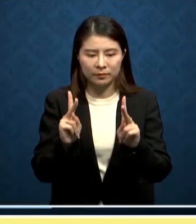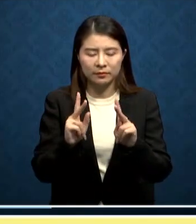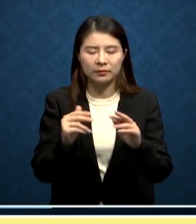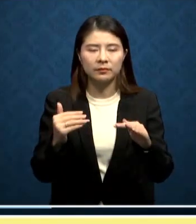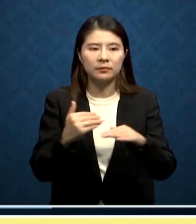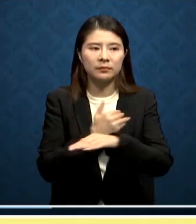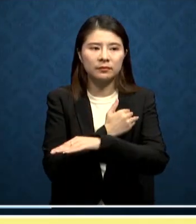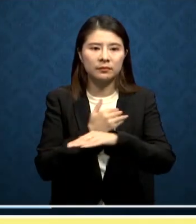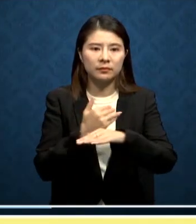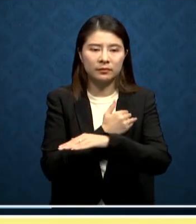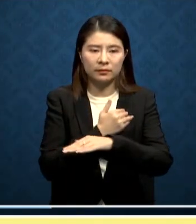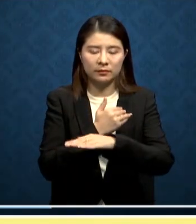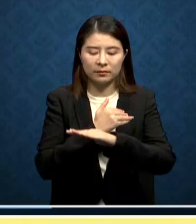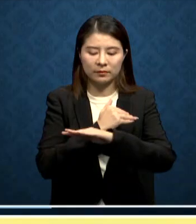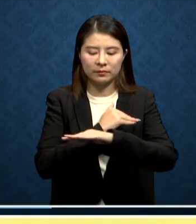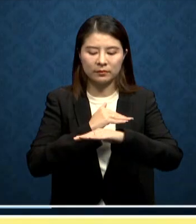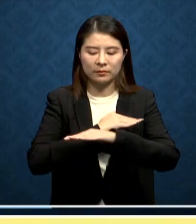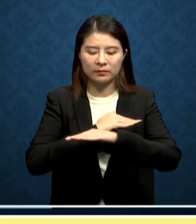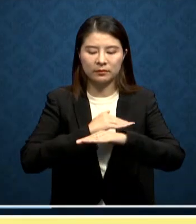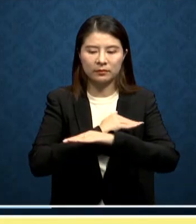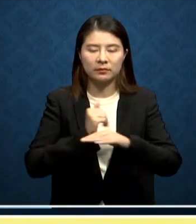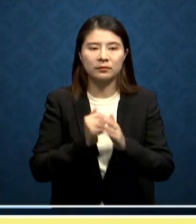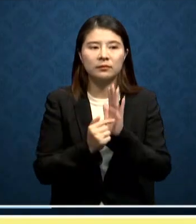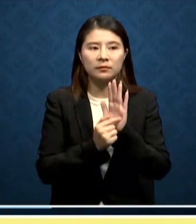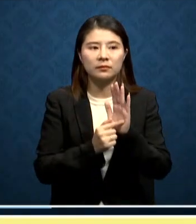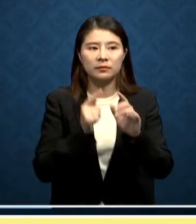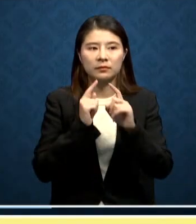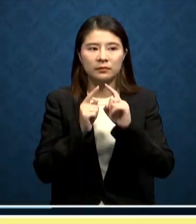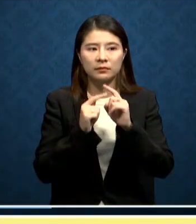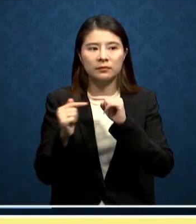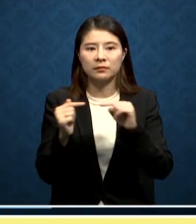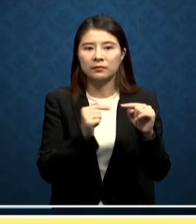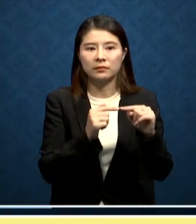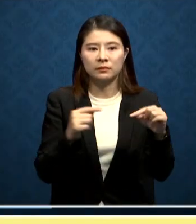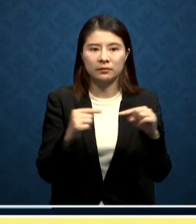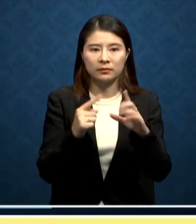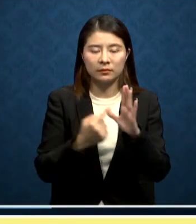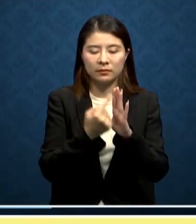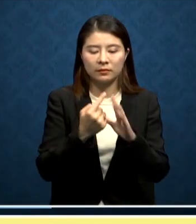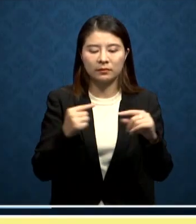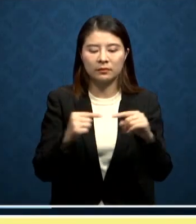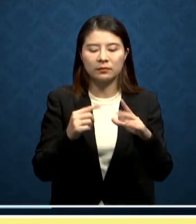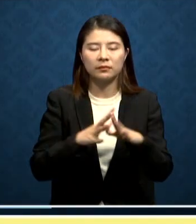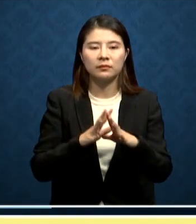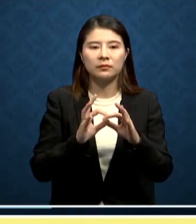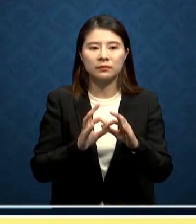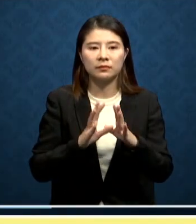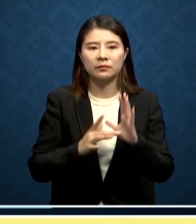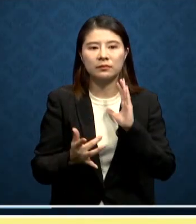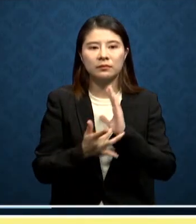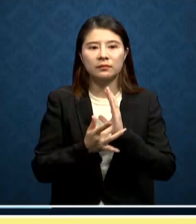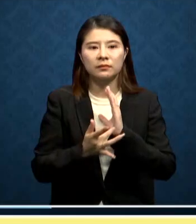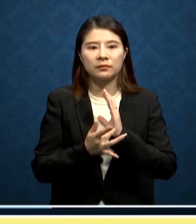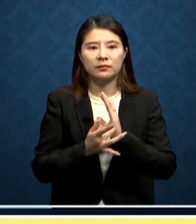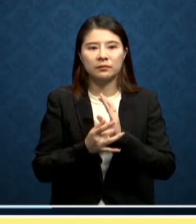เถนเรื่องนี้มาค่อนข้างจะต่อเนื่องนะเริ่มตั้งแต่เอ่อการใช้เทคโนโลยีใน